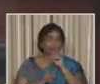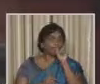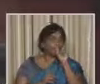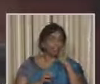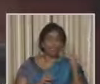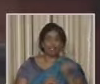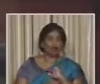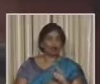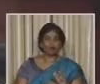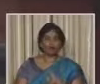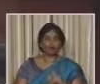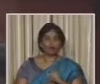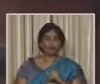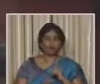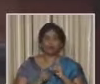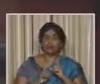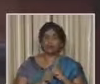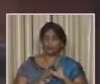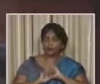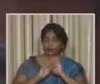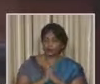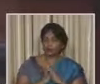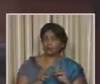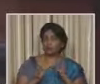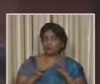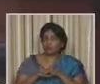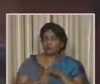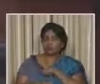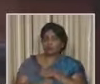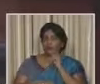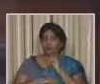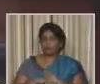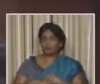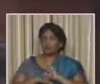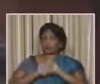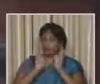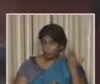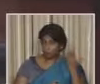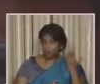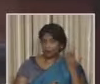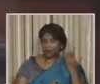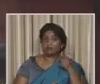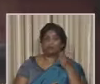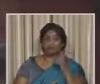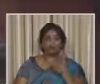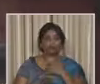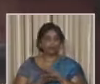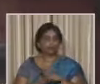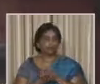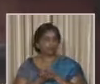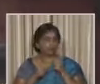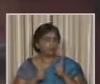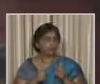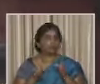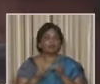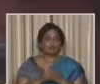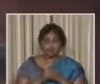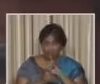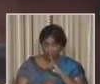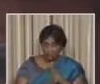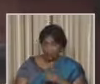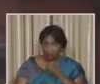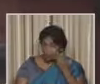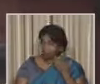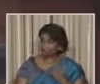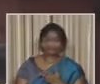அல்ல, அது எல்லா குற்றச் செயல்களுக்கும் பின்னால் இருக்கின்றது. எவருக்காவது கூற முடியுமா அவர்கள் பரிசுத்தமான குழு என்று?